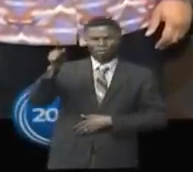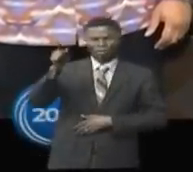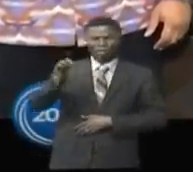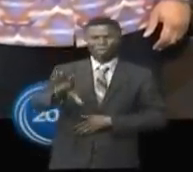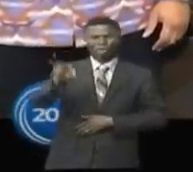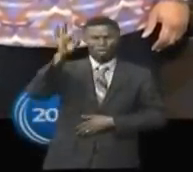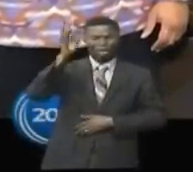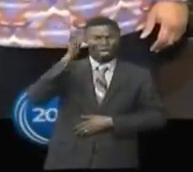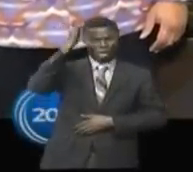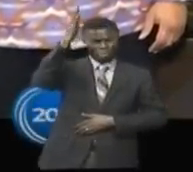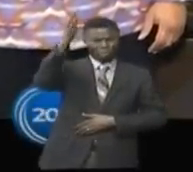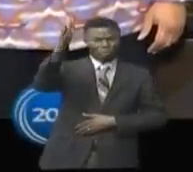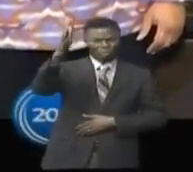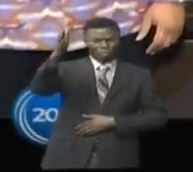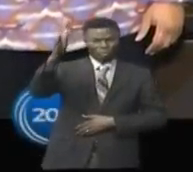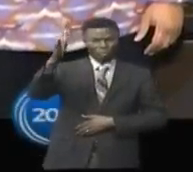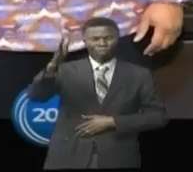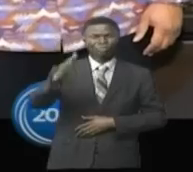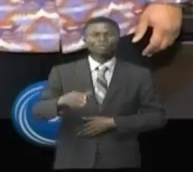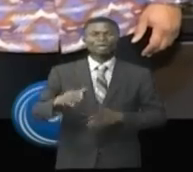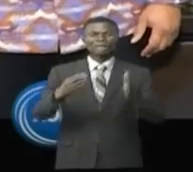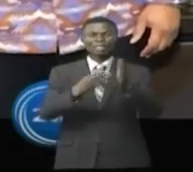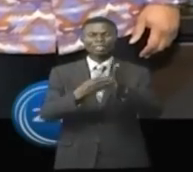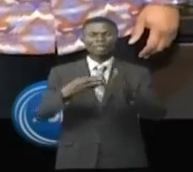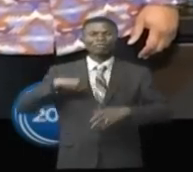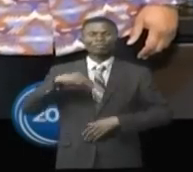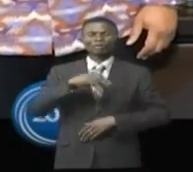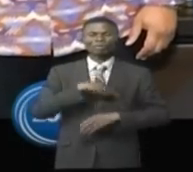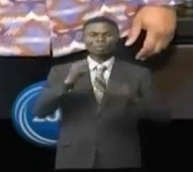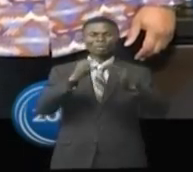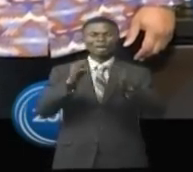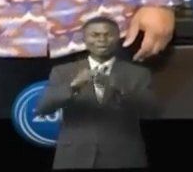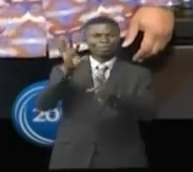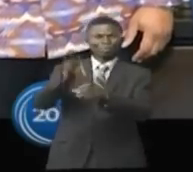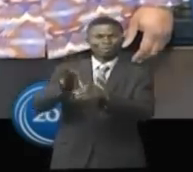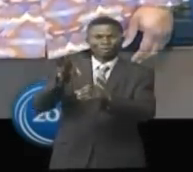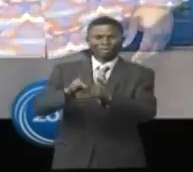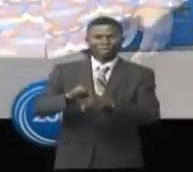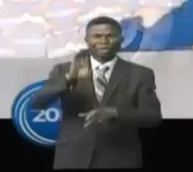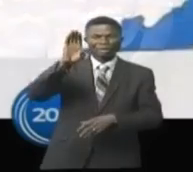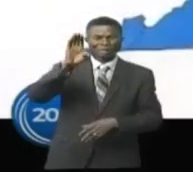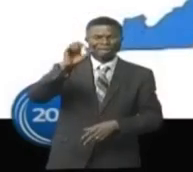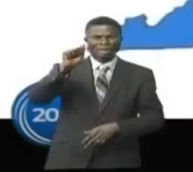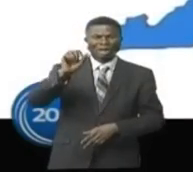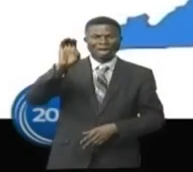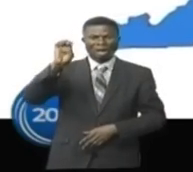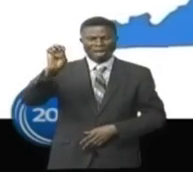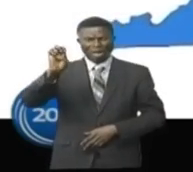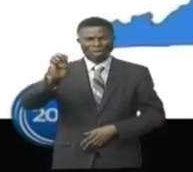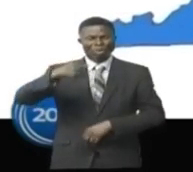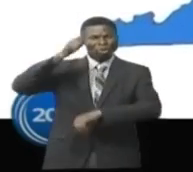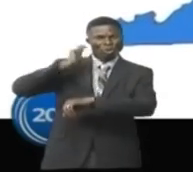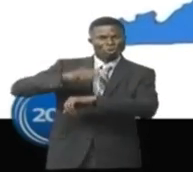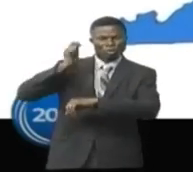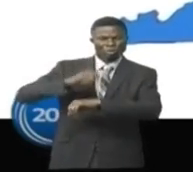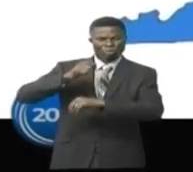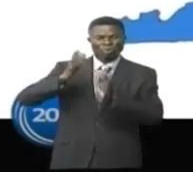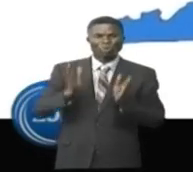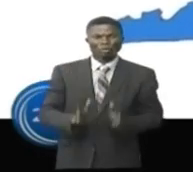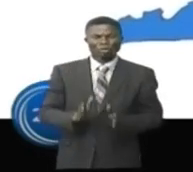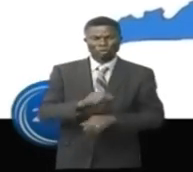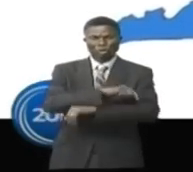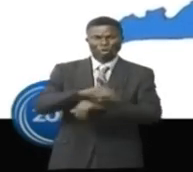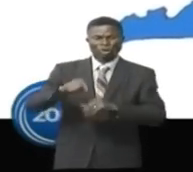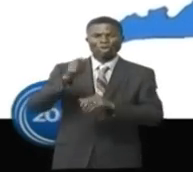très prochainement 9 membres à l'Assemblée législative de la CAE et un juge à sa Cour de justice.